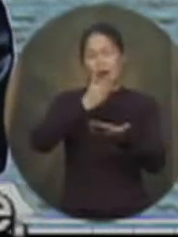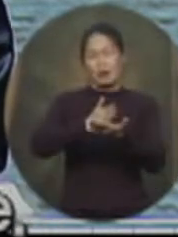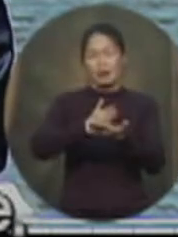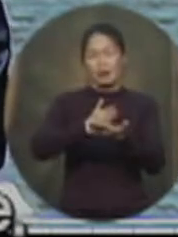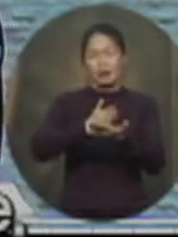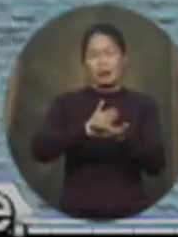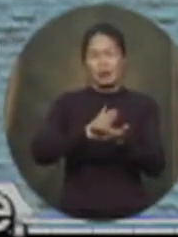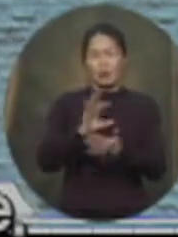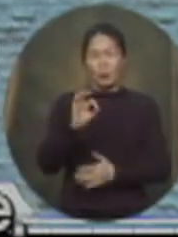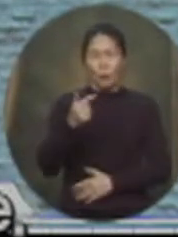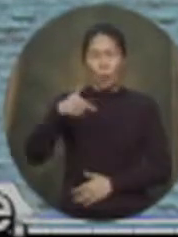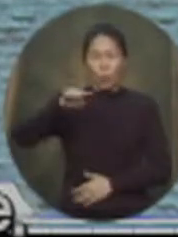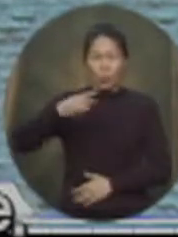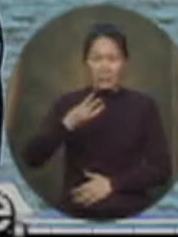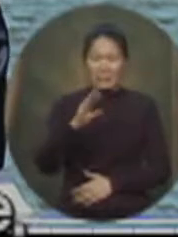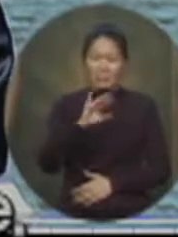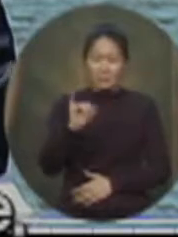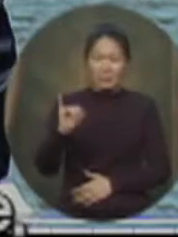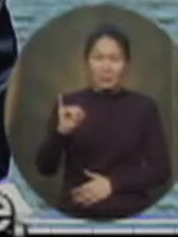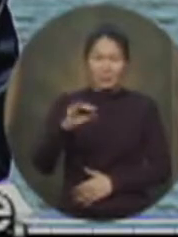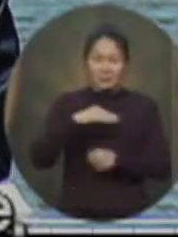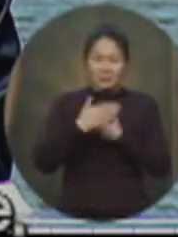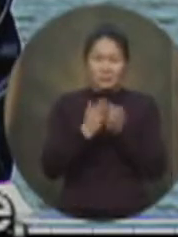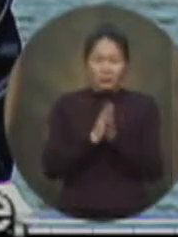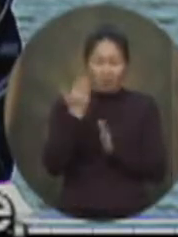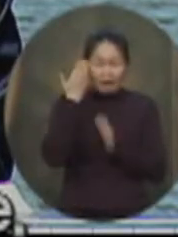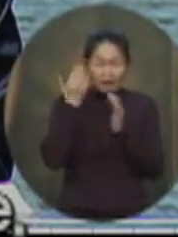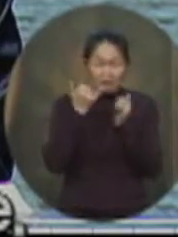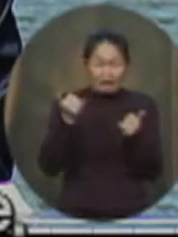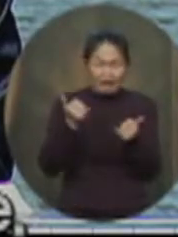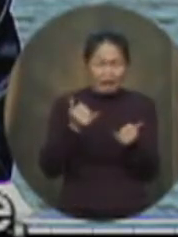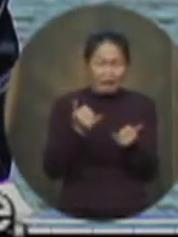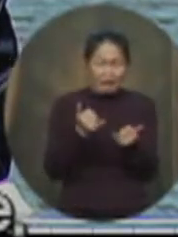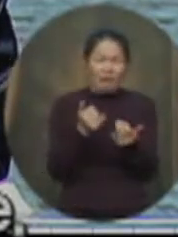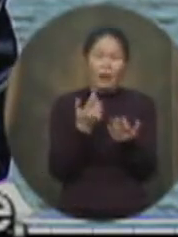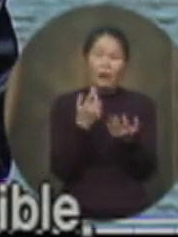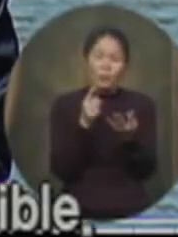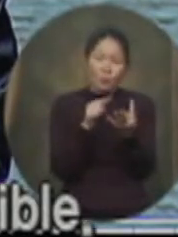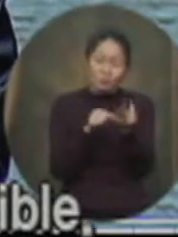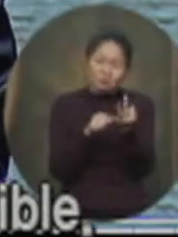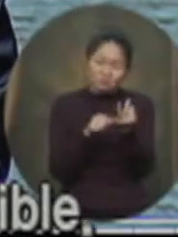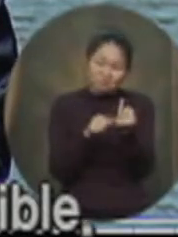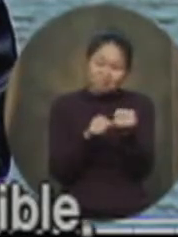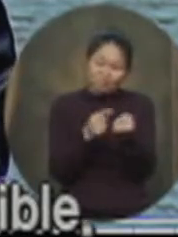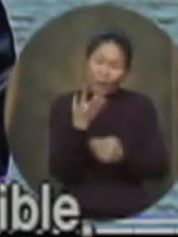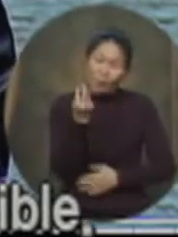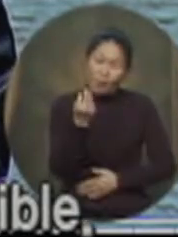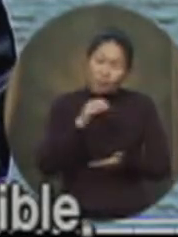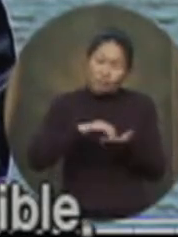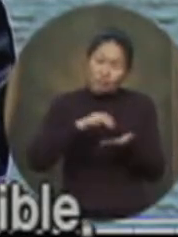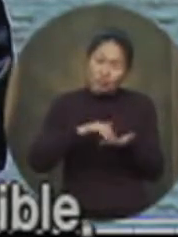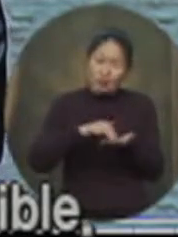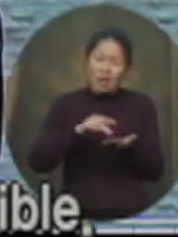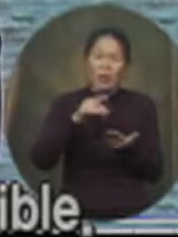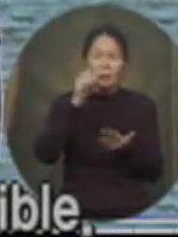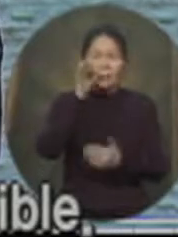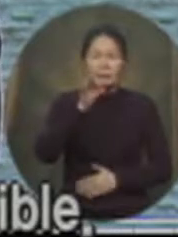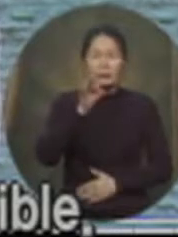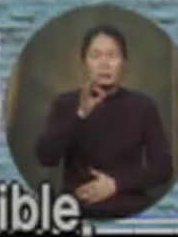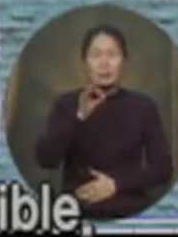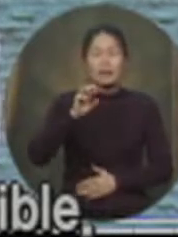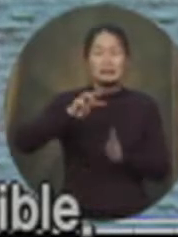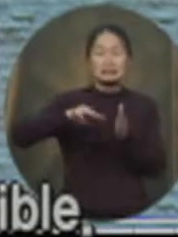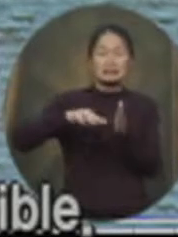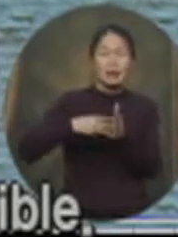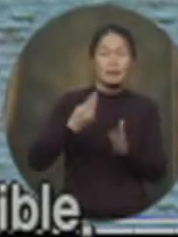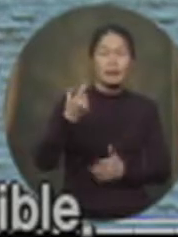오길비 라는 성경 학자는 세워 봤어요 성경의 도대체 몇 번이나 두려워하지 말라 는 말씀이 나오라 300